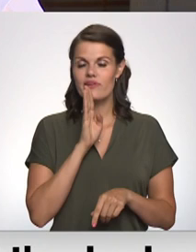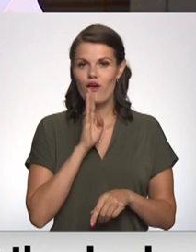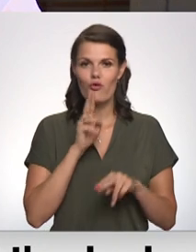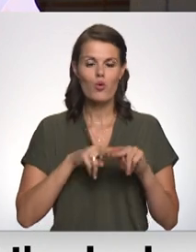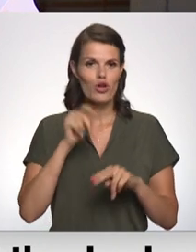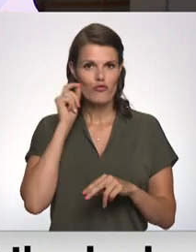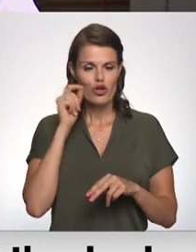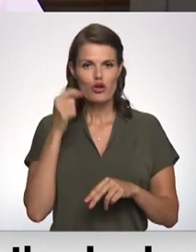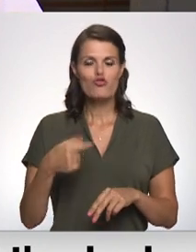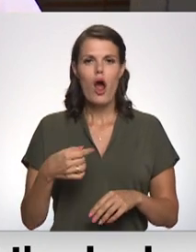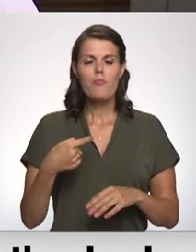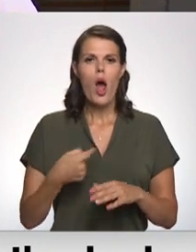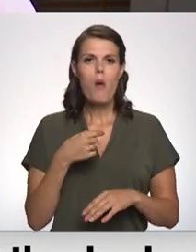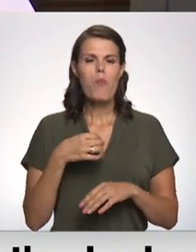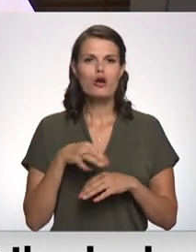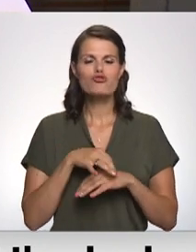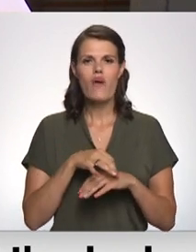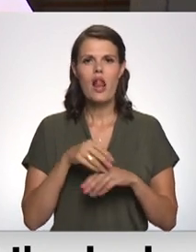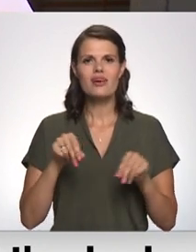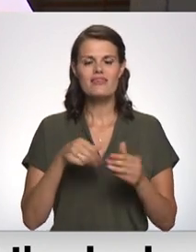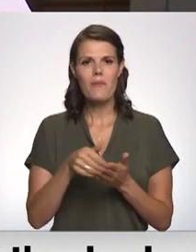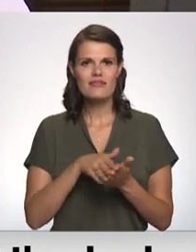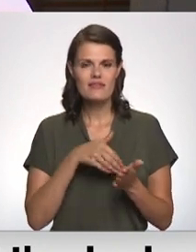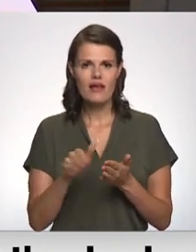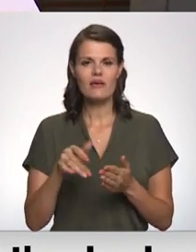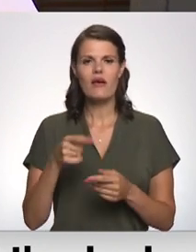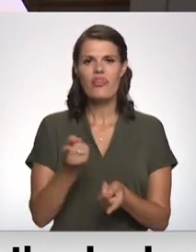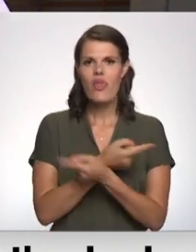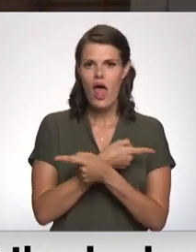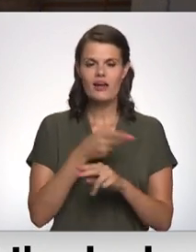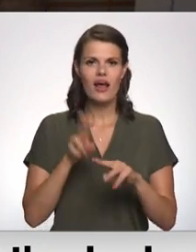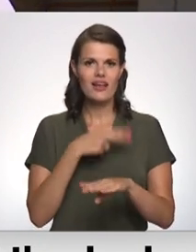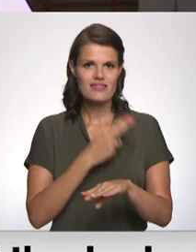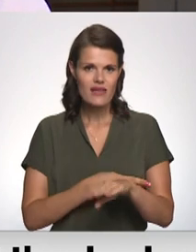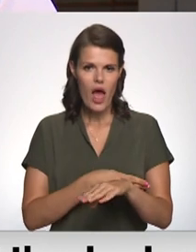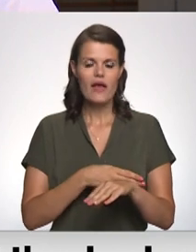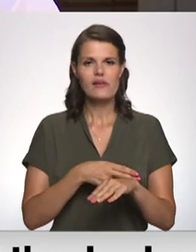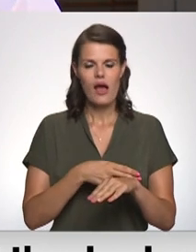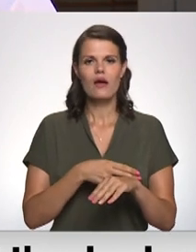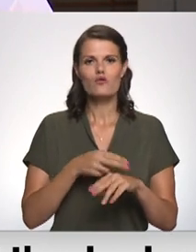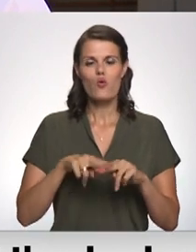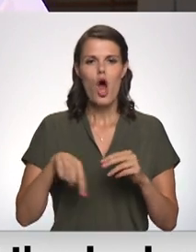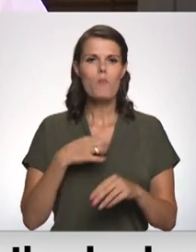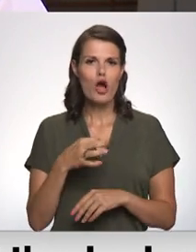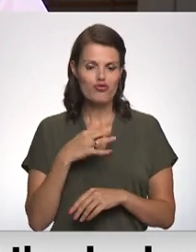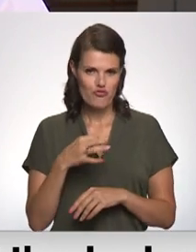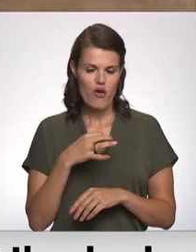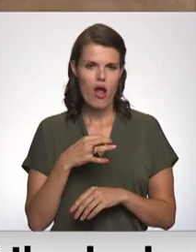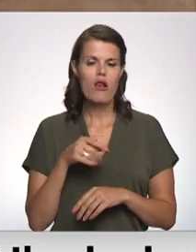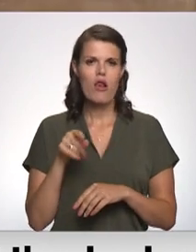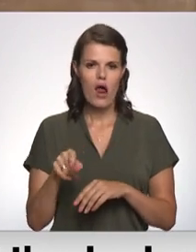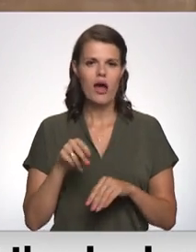sieviešu un vīriešu apakšveļi, kas ir zemes krāsās. Tas ir tēkrekli, zeķes un apakšveļi. Tas ir tas, kas ir ļoti nepieciešams